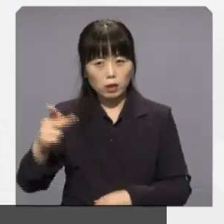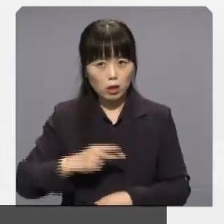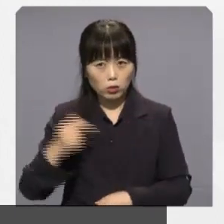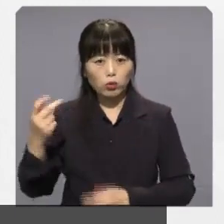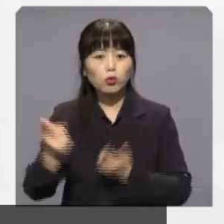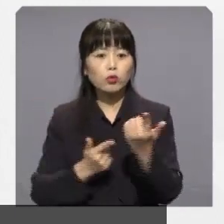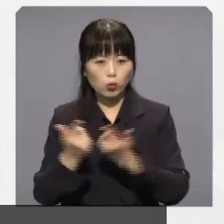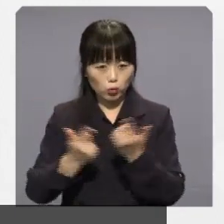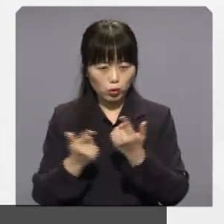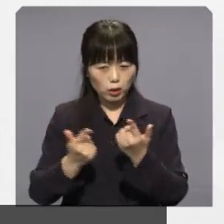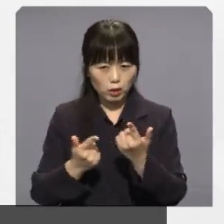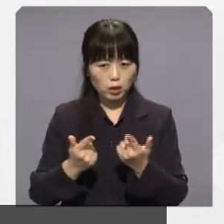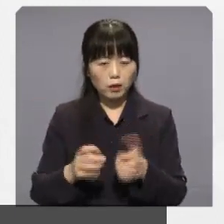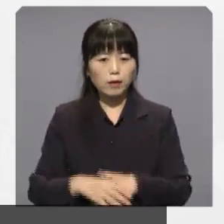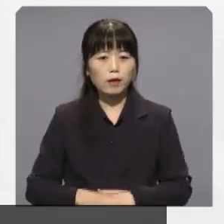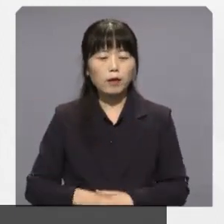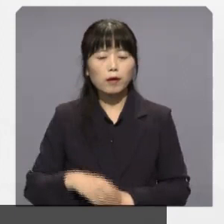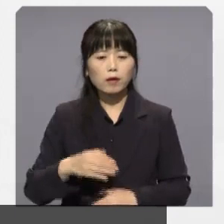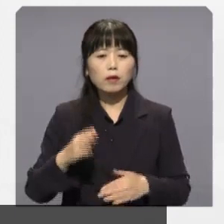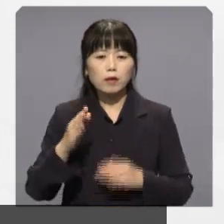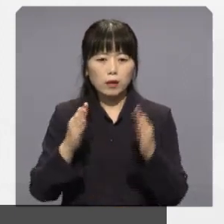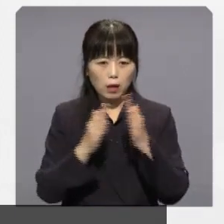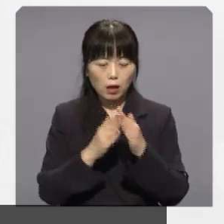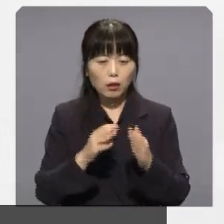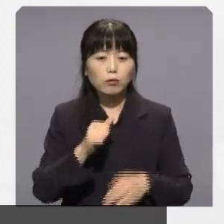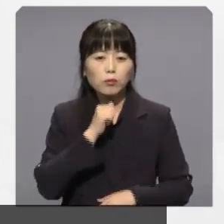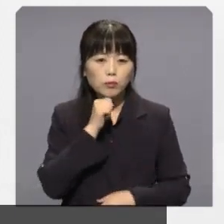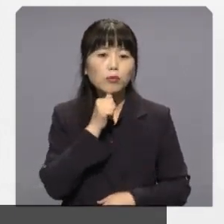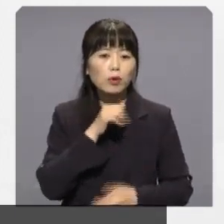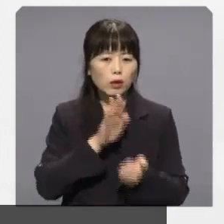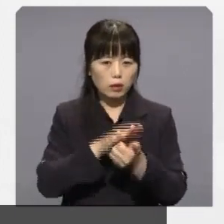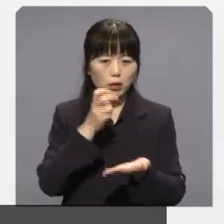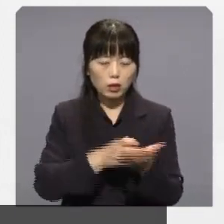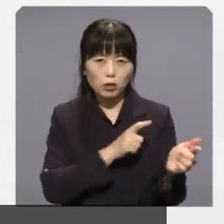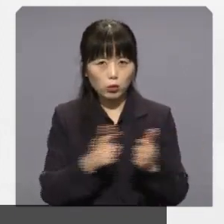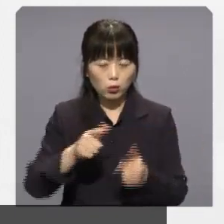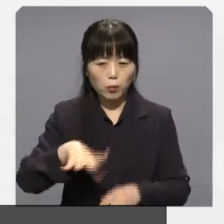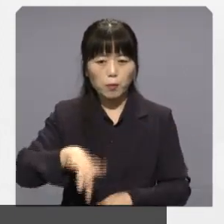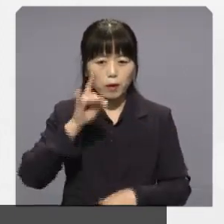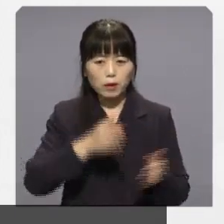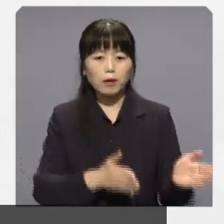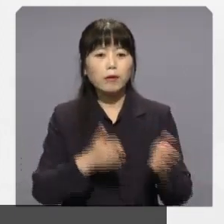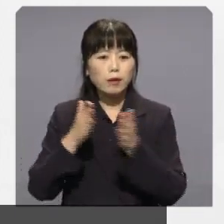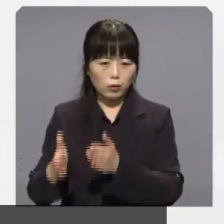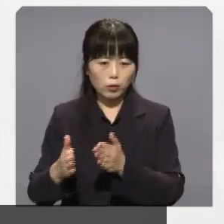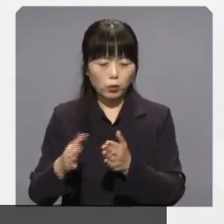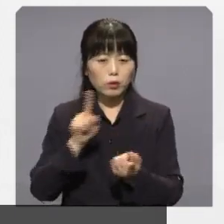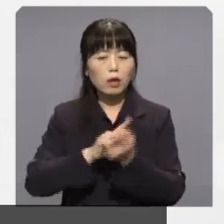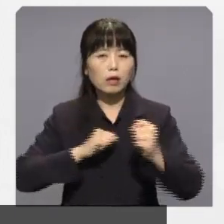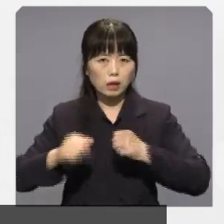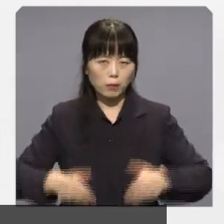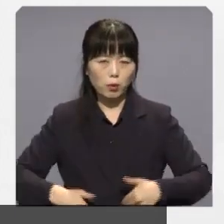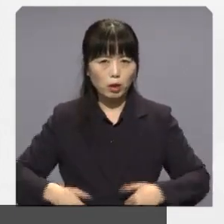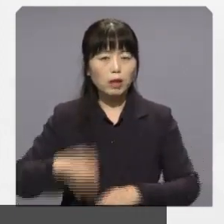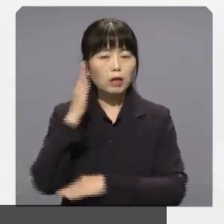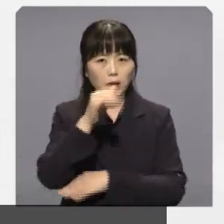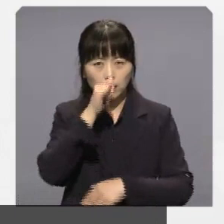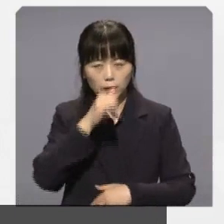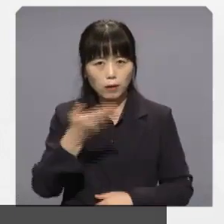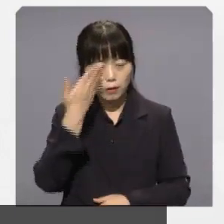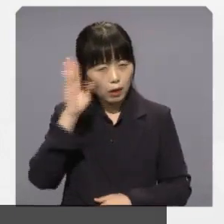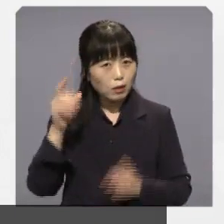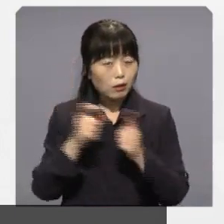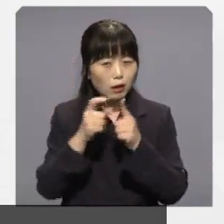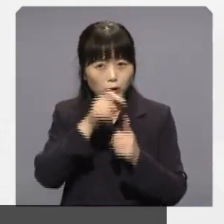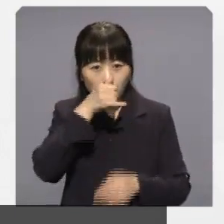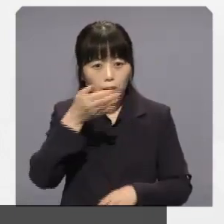대출 재조정이 줘 또 하우스푸어 지원 3도 등 선제적인 제도가 나와야 된다 이렇게 얘기하고 있습니다 좀 낯선 용어들이